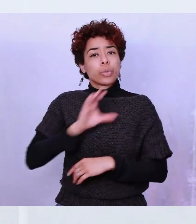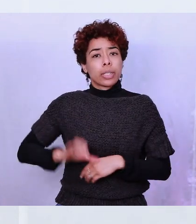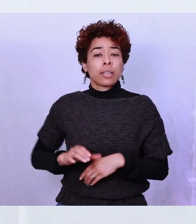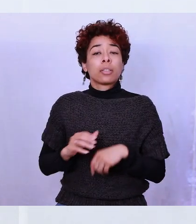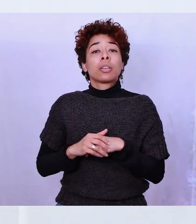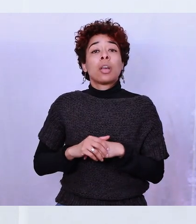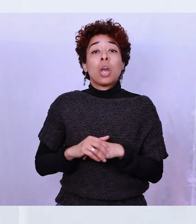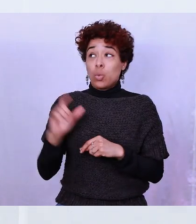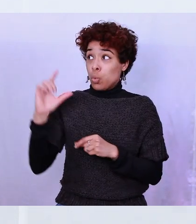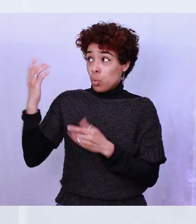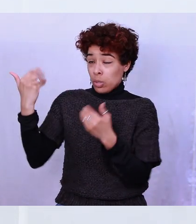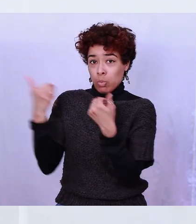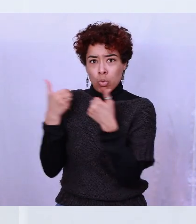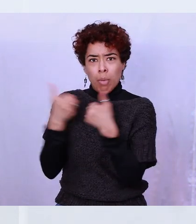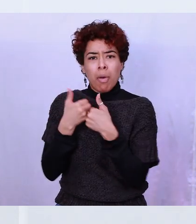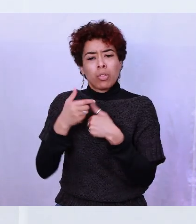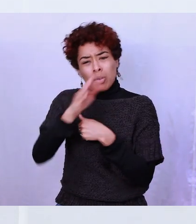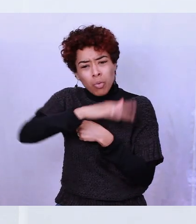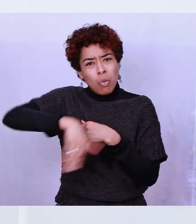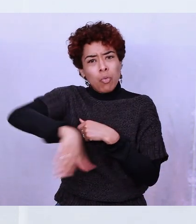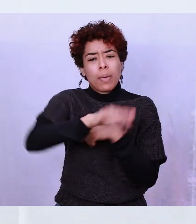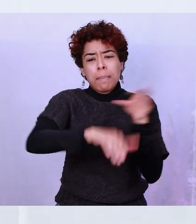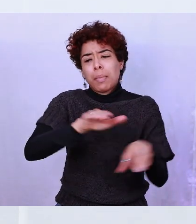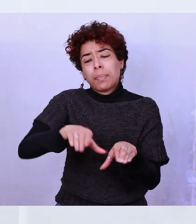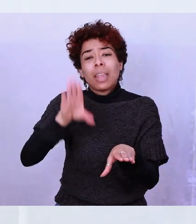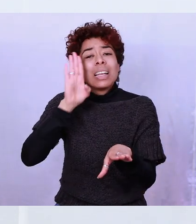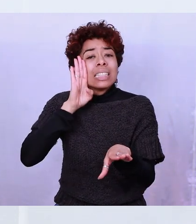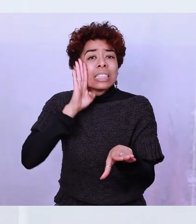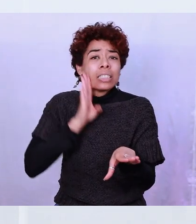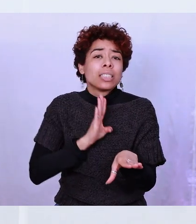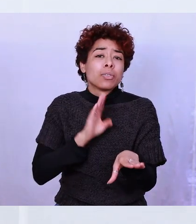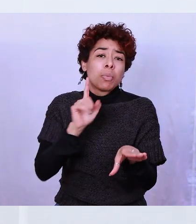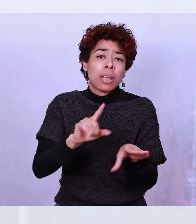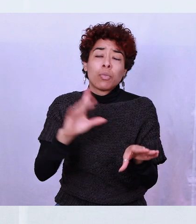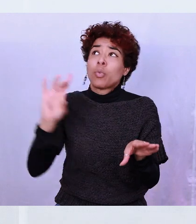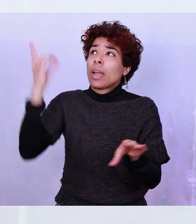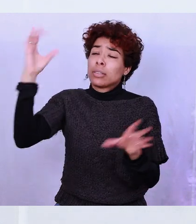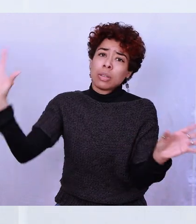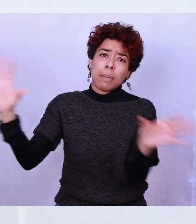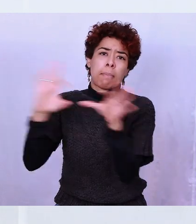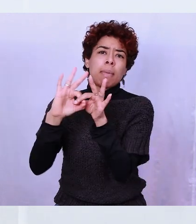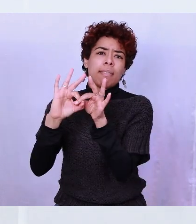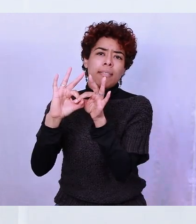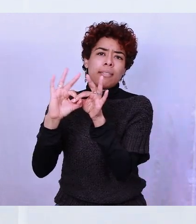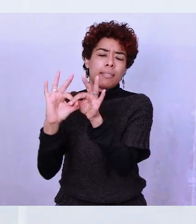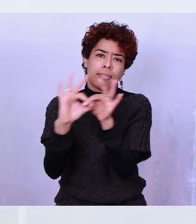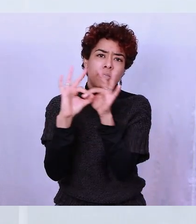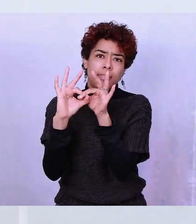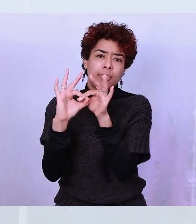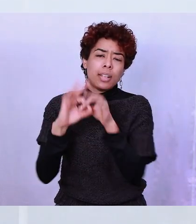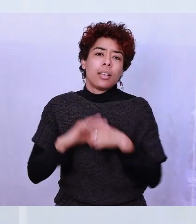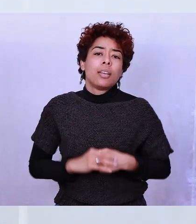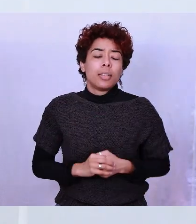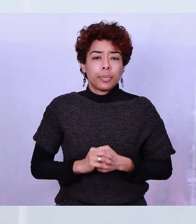par nous, nous vous en supplions au nom de Christ, soyez réconciliés avec Dieu.